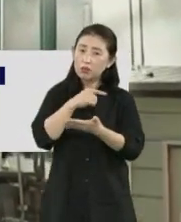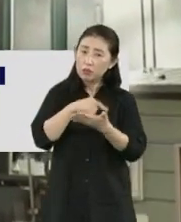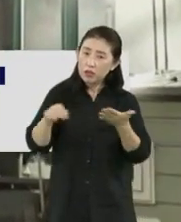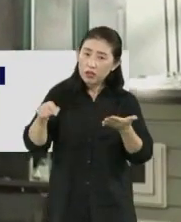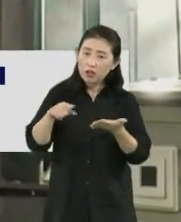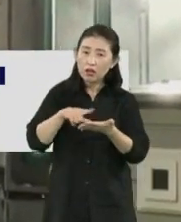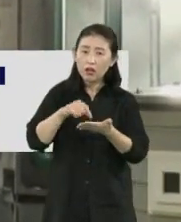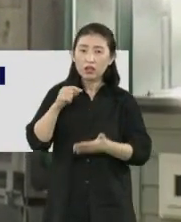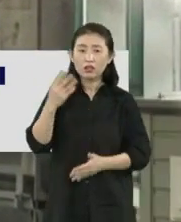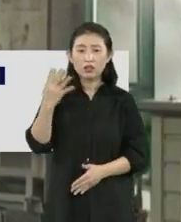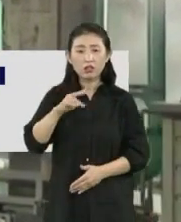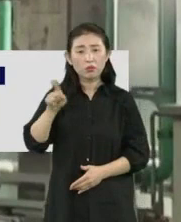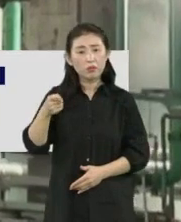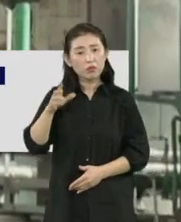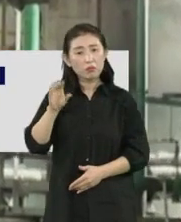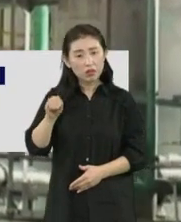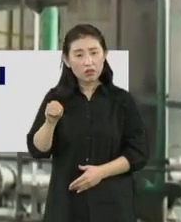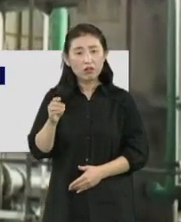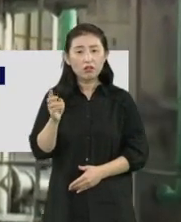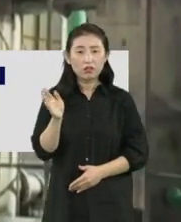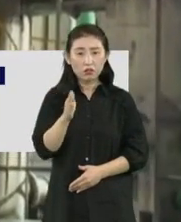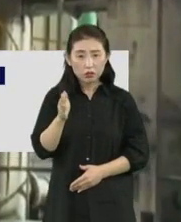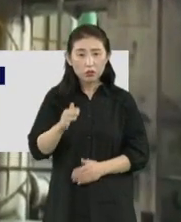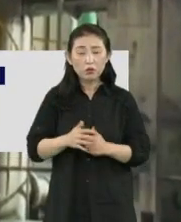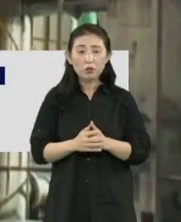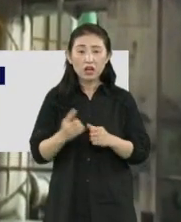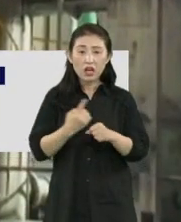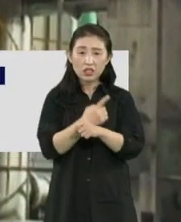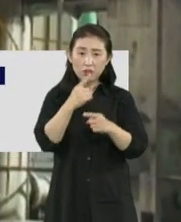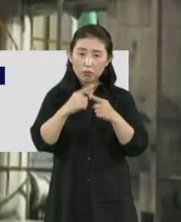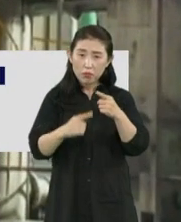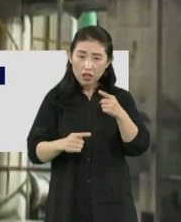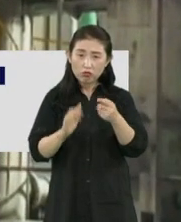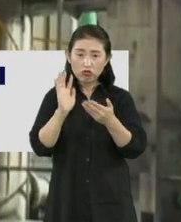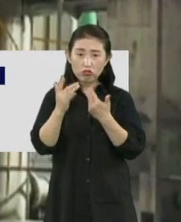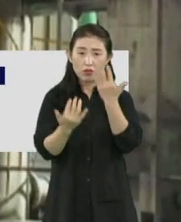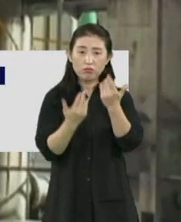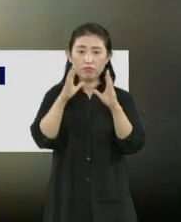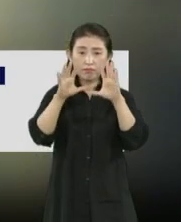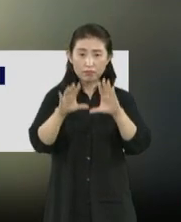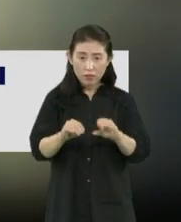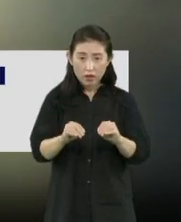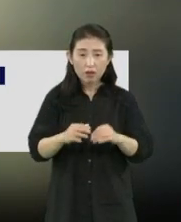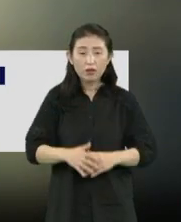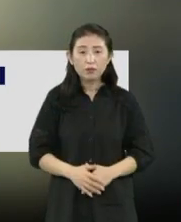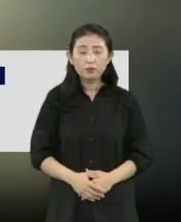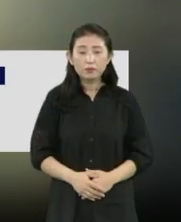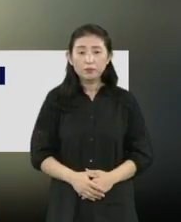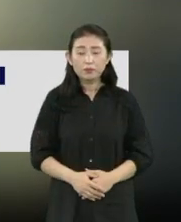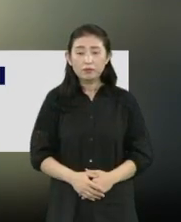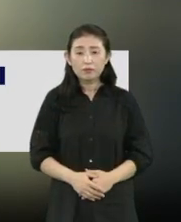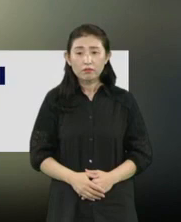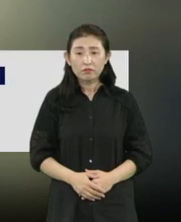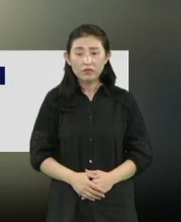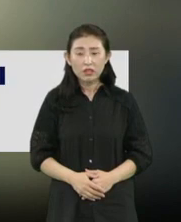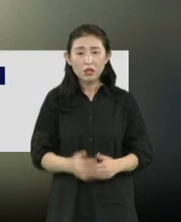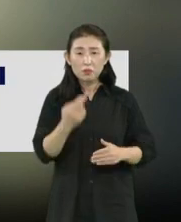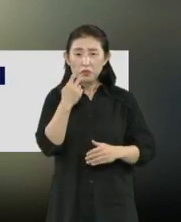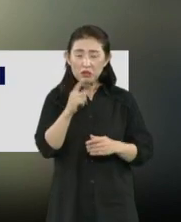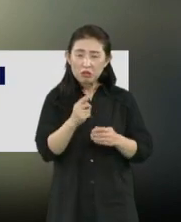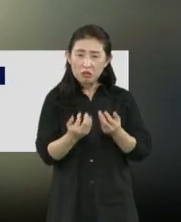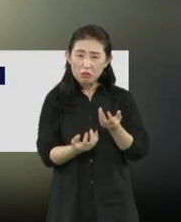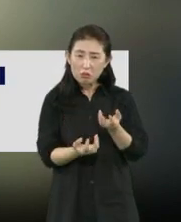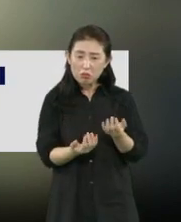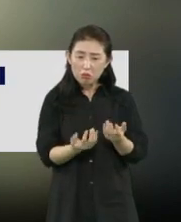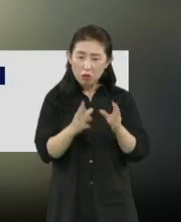태우고 소방서 추산 4,100여만 원의 피해를 낸 뒤 1시간 반 만에 꺼졌습니다. 소방당국은 합성 수지를